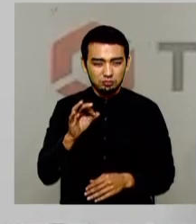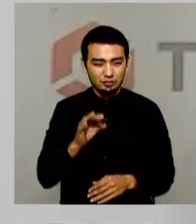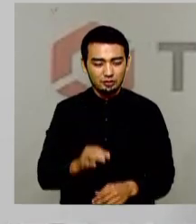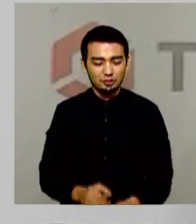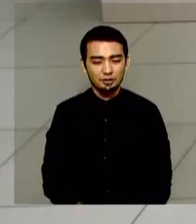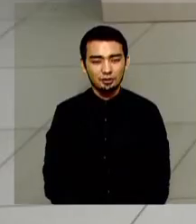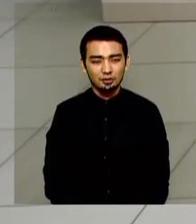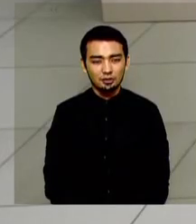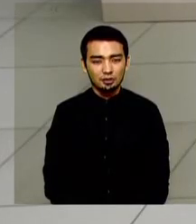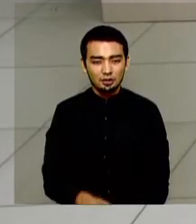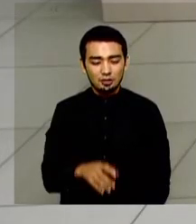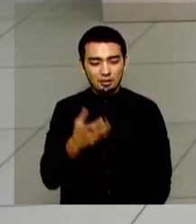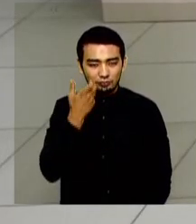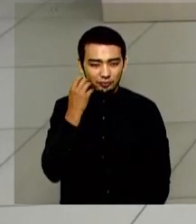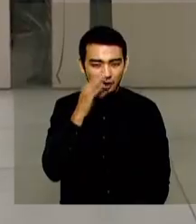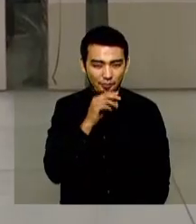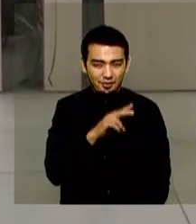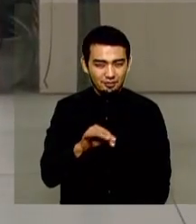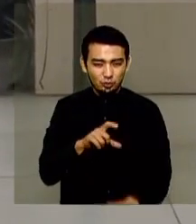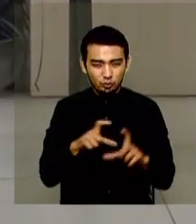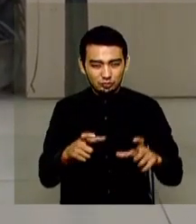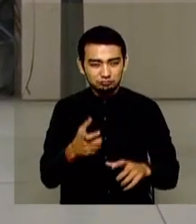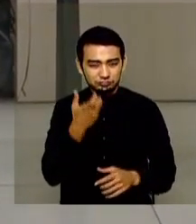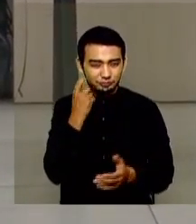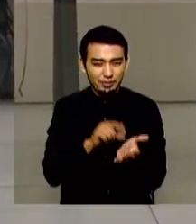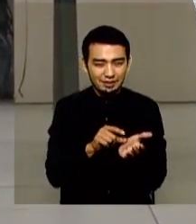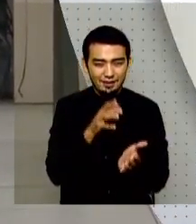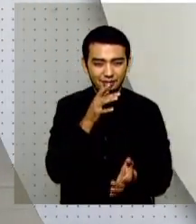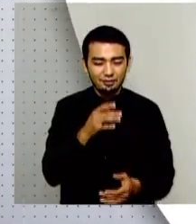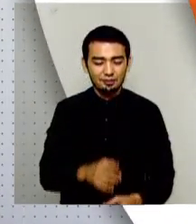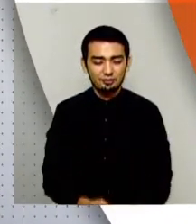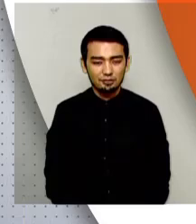на бизнес, безусловно. Позволит ли это обеспечить граждан достойной пенсией?